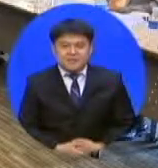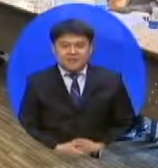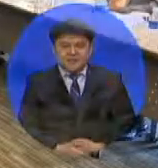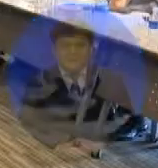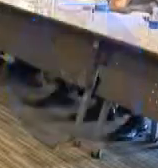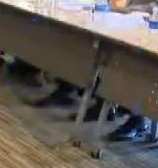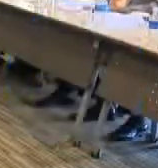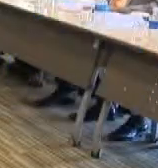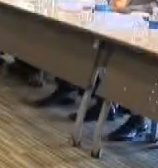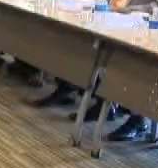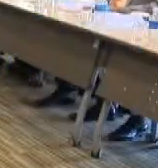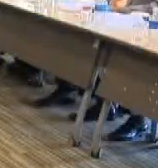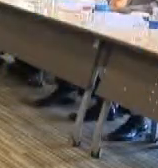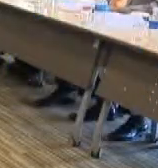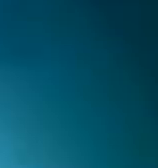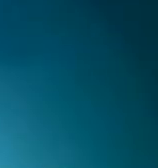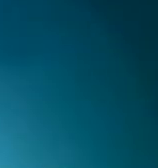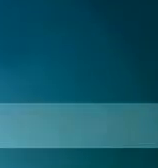뉴스 이지영입니다.